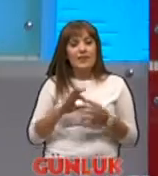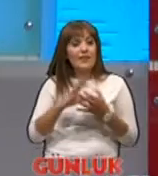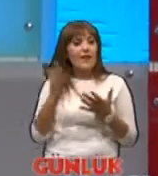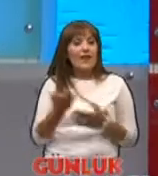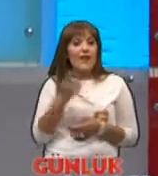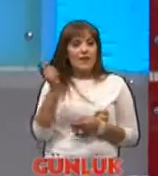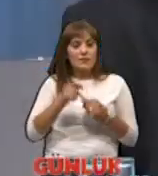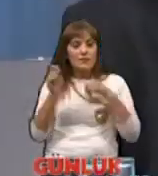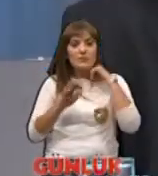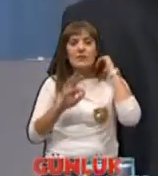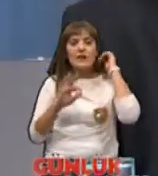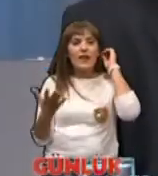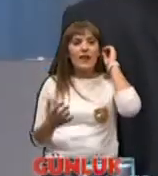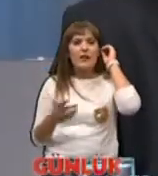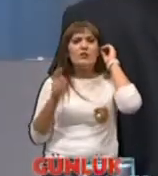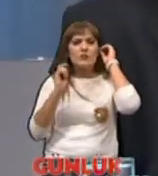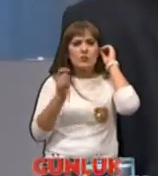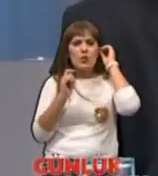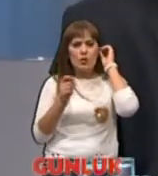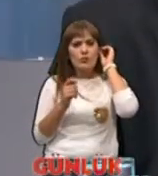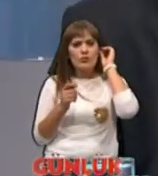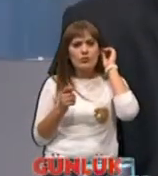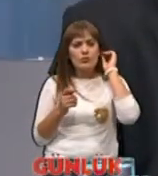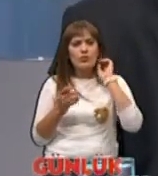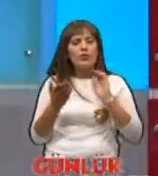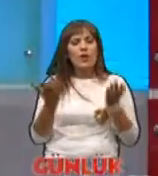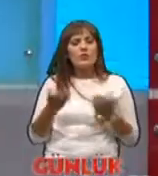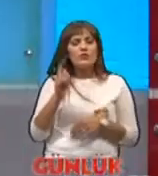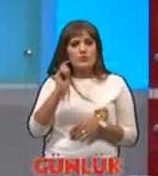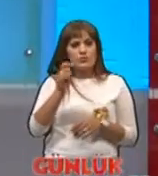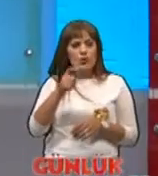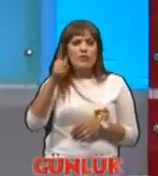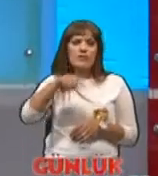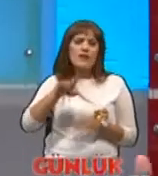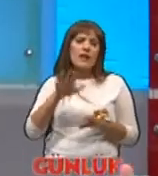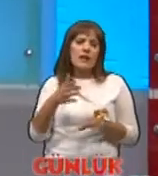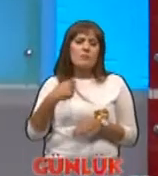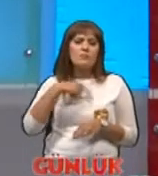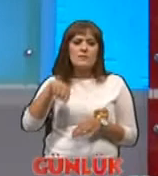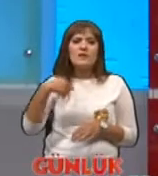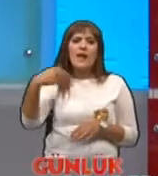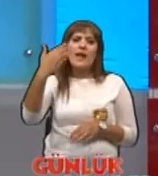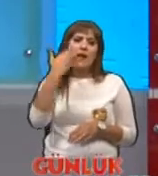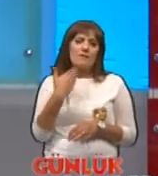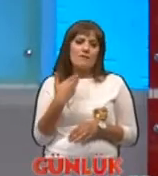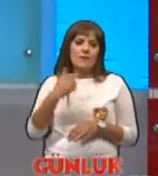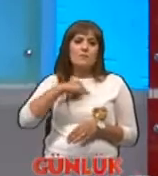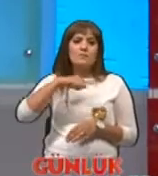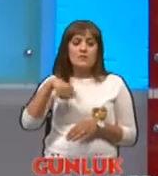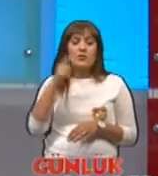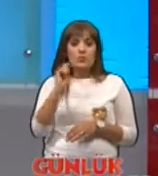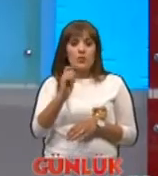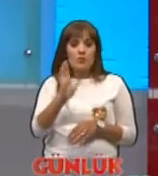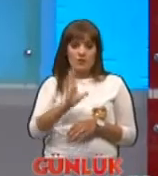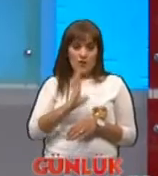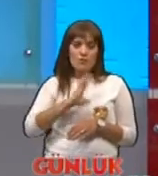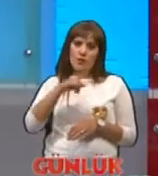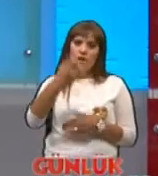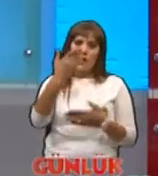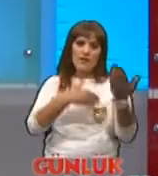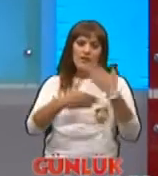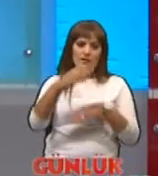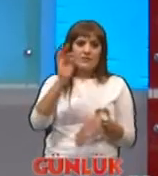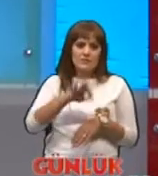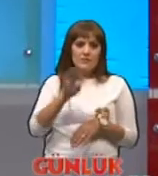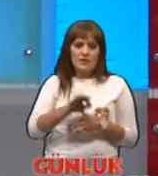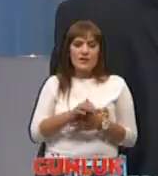Neler yapıyorsunuz? Zor neler? Zor. Yani zorluğu sizedir herhalde. Bize keyif. Bize de zorluğu var mı? Onu anlatırsınız